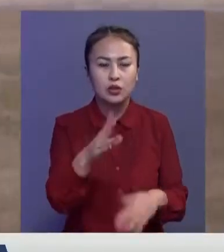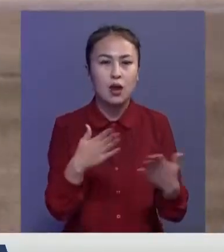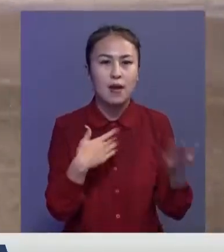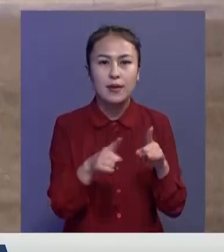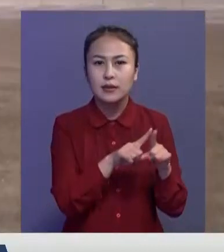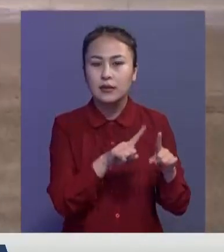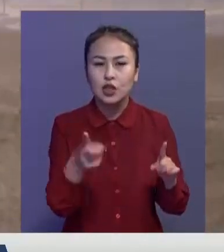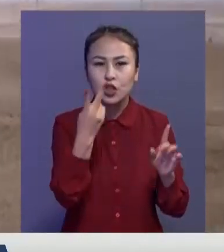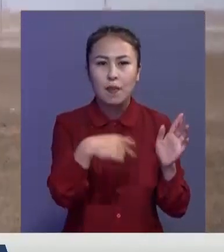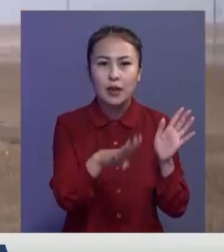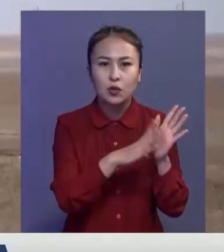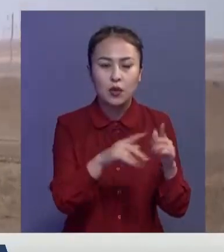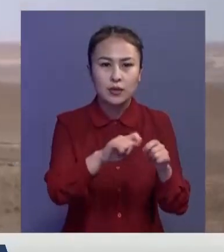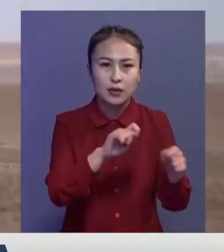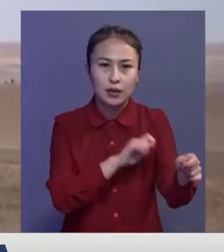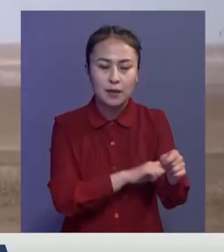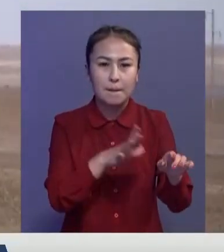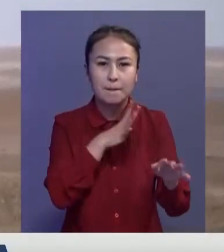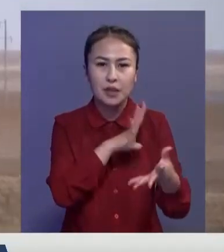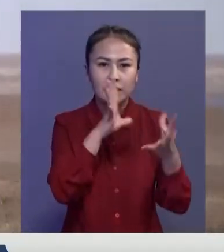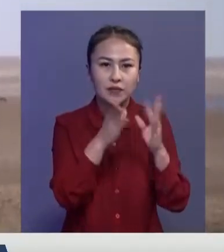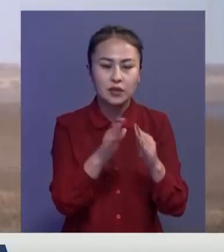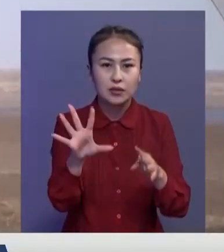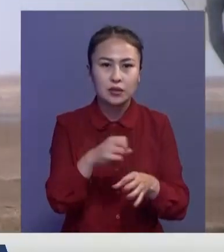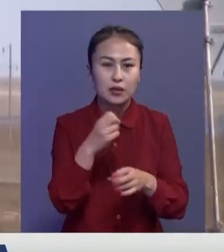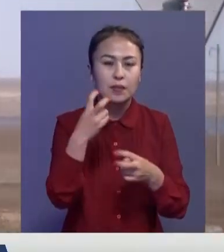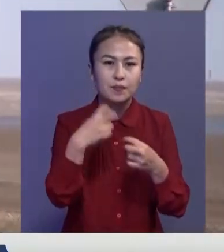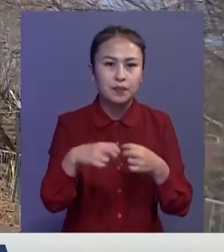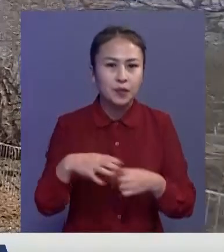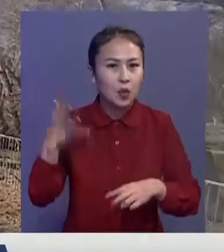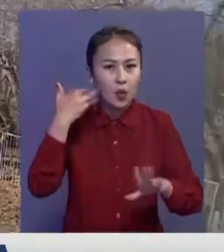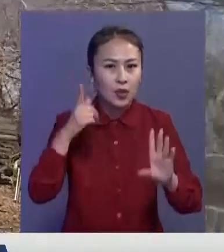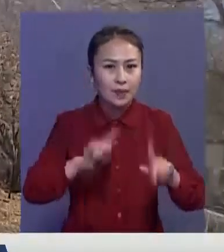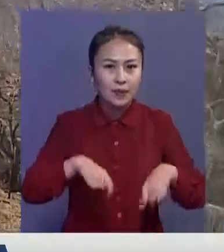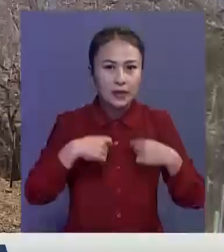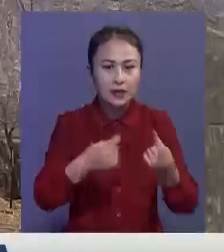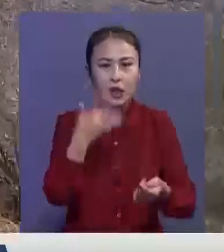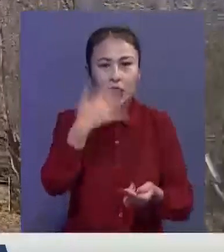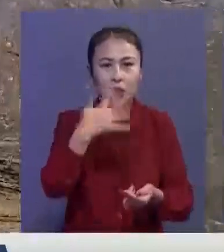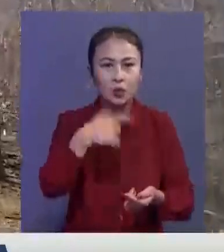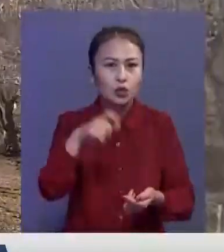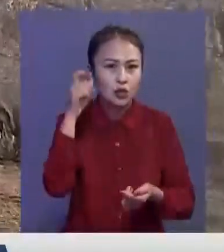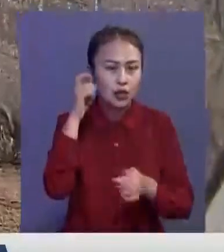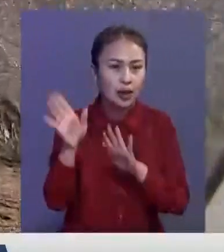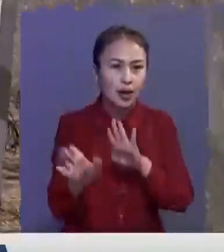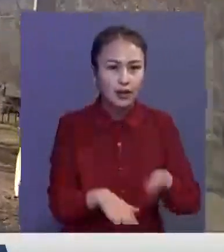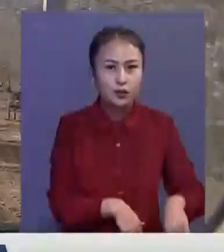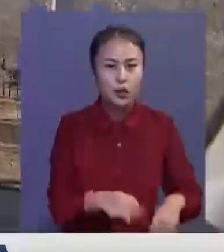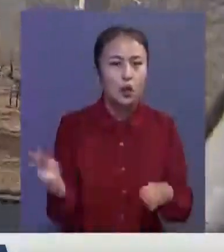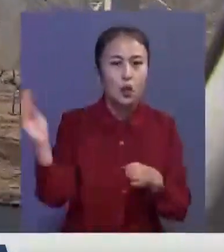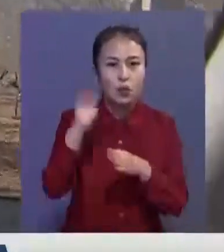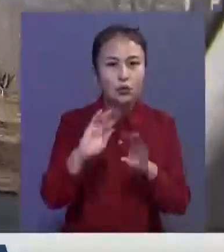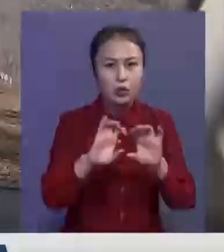арасындағы 29 шағырым су магистралі шырып кеткен. Қолданысқа берілгеніне 50 жылдан асыпты. Оның үстіне